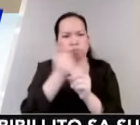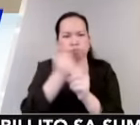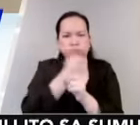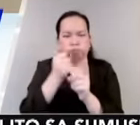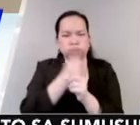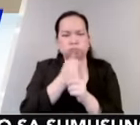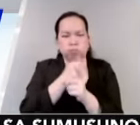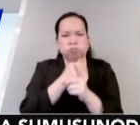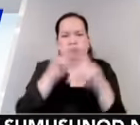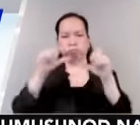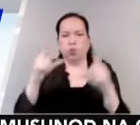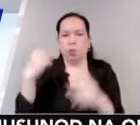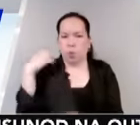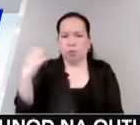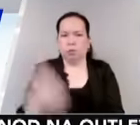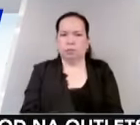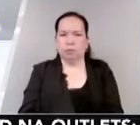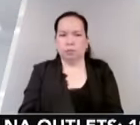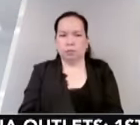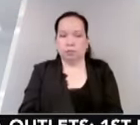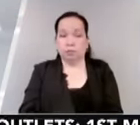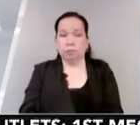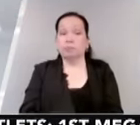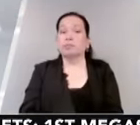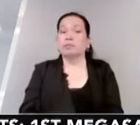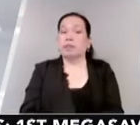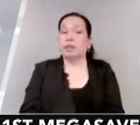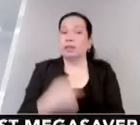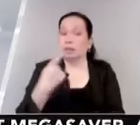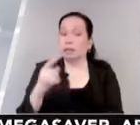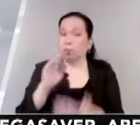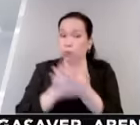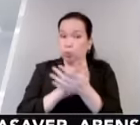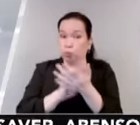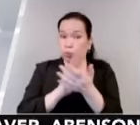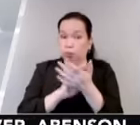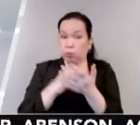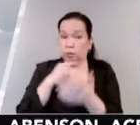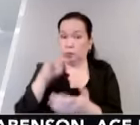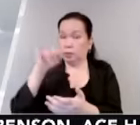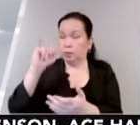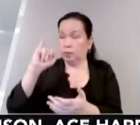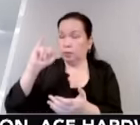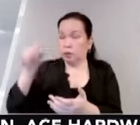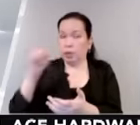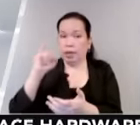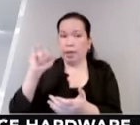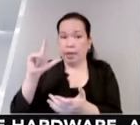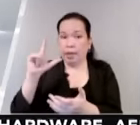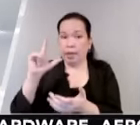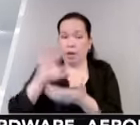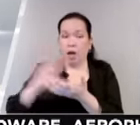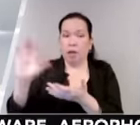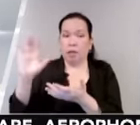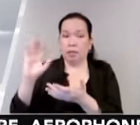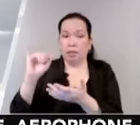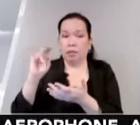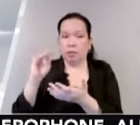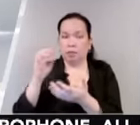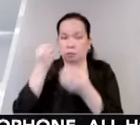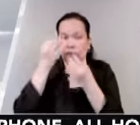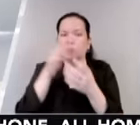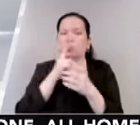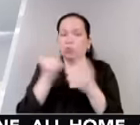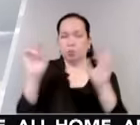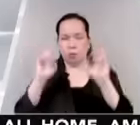po doon sa bata. Sa pahayag na inilabas ng GIL Colleges Foundation Incorporated, sinabi nilang pinaiimbestigahan na raw